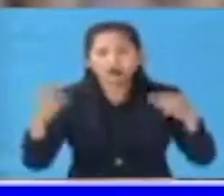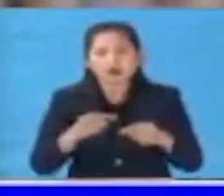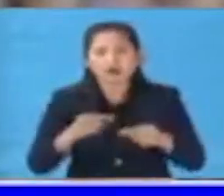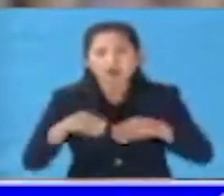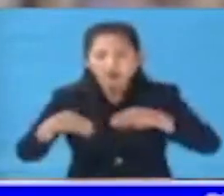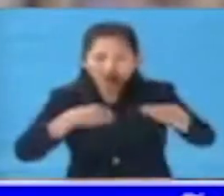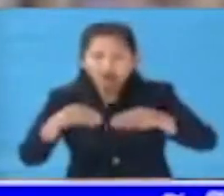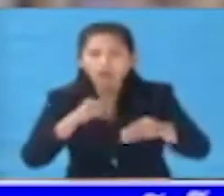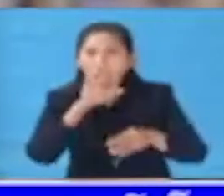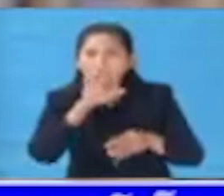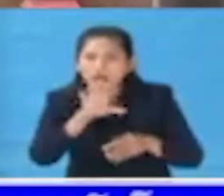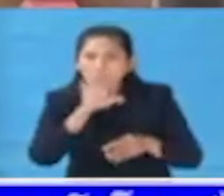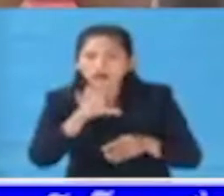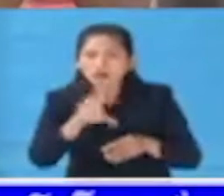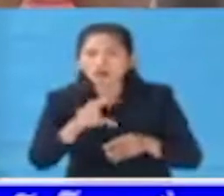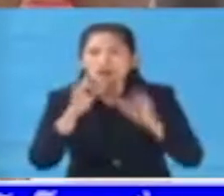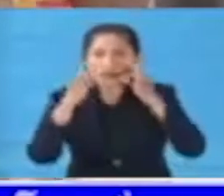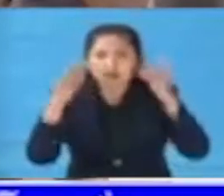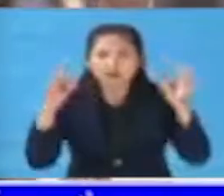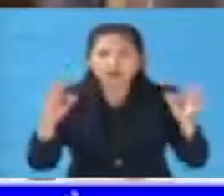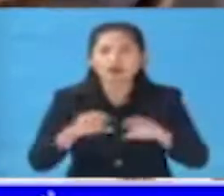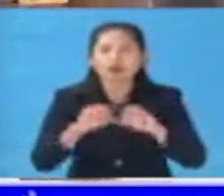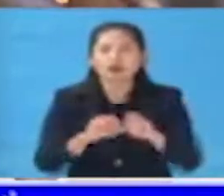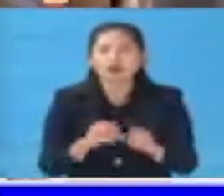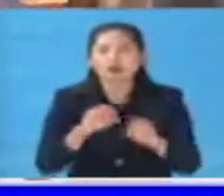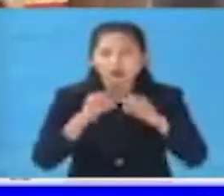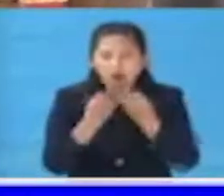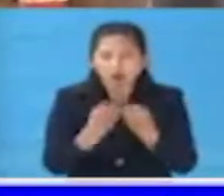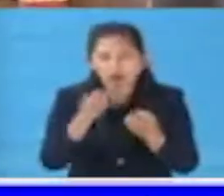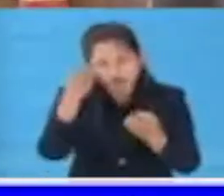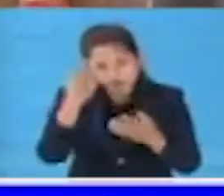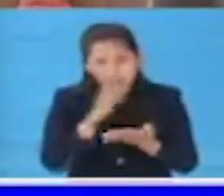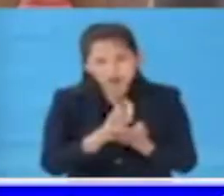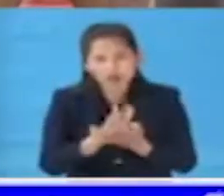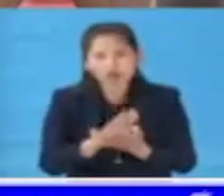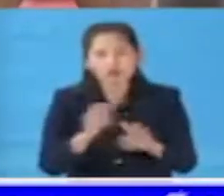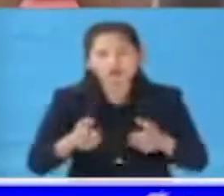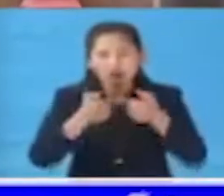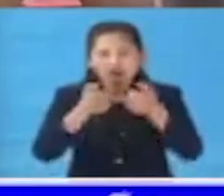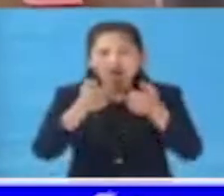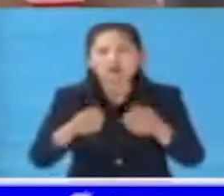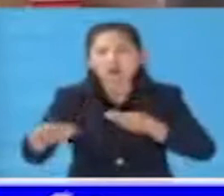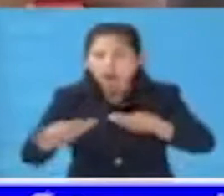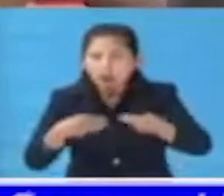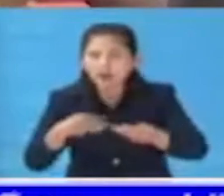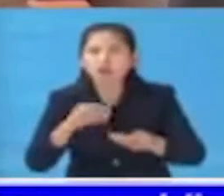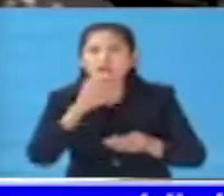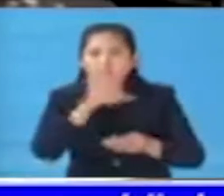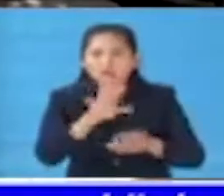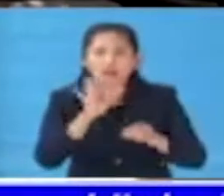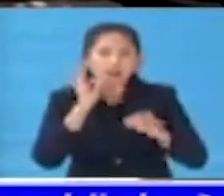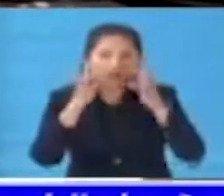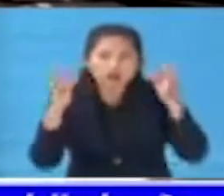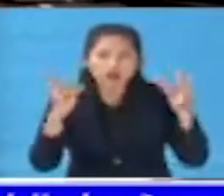ឆាំងនឹងការជួញដូរសត្វឆ្កែនិងឆ្មារបស់អង្គការ4 Paws គឺដើម្បីបញ្ចប់ដោយនិរន្តរភាពលើការជួញដូរសត្វឆ្កែនិង